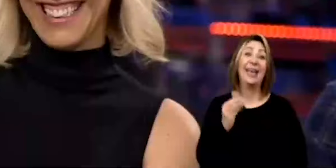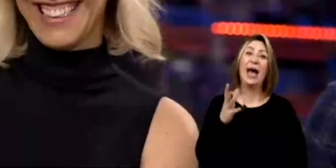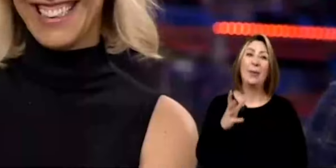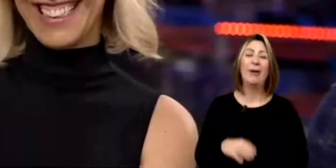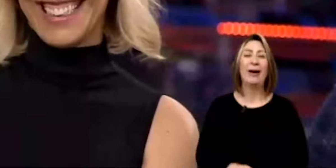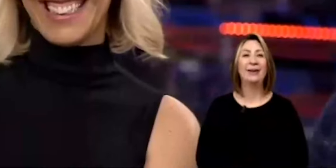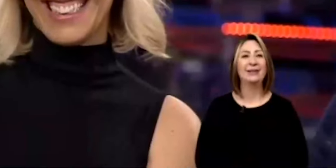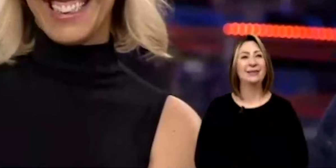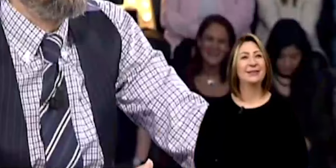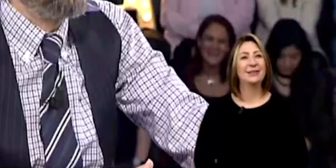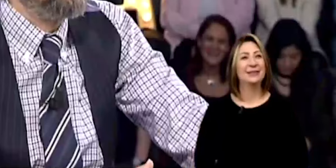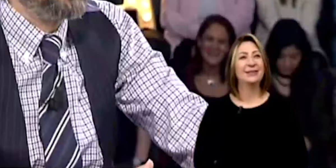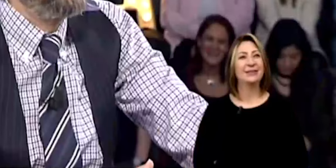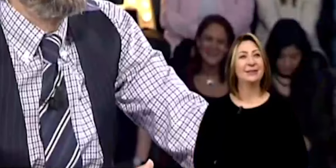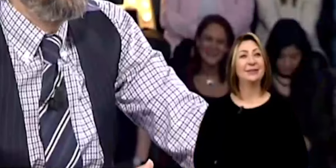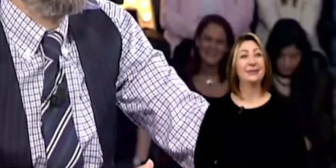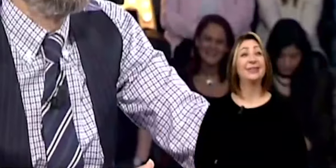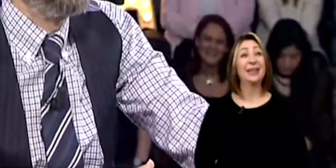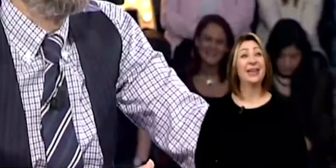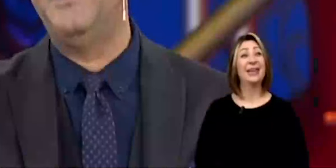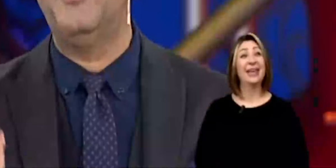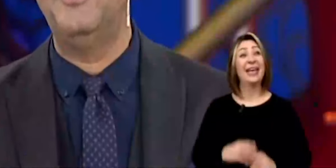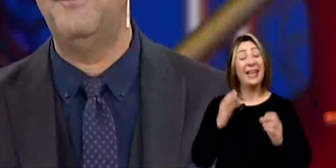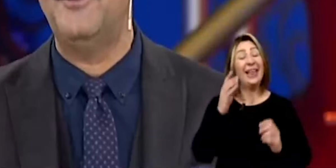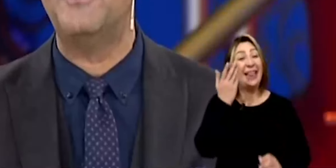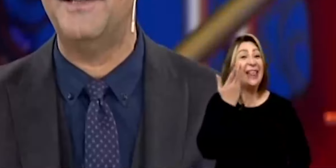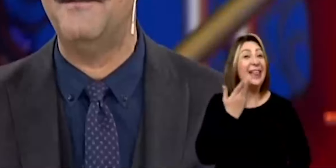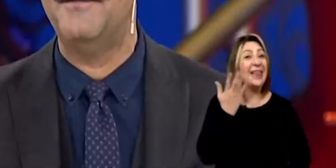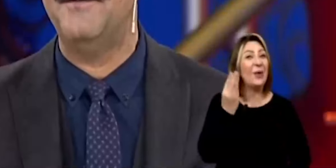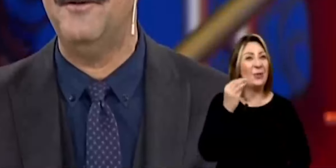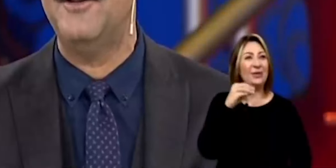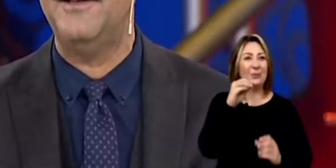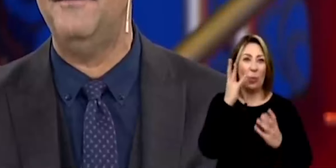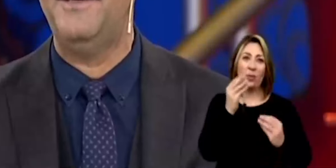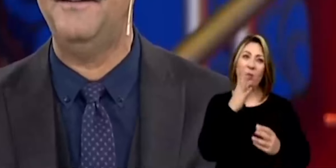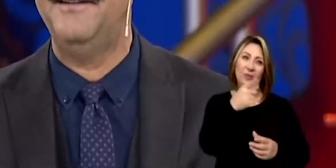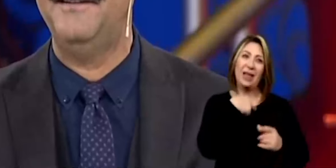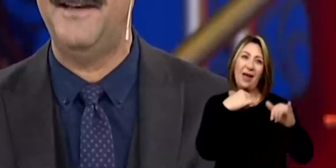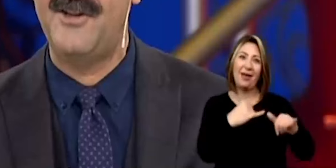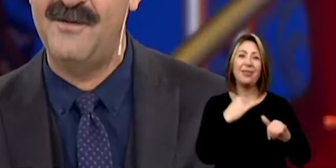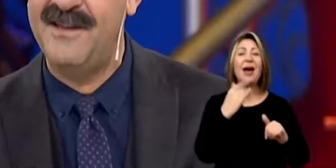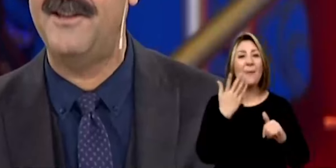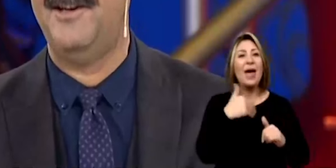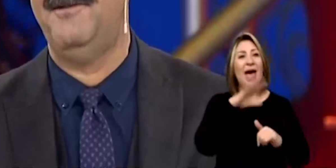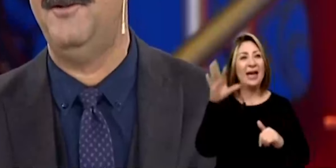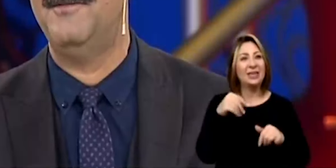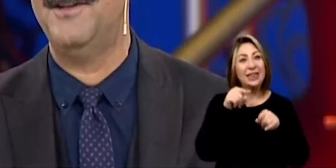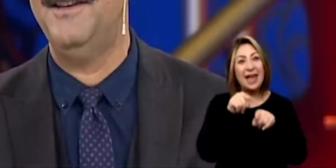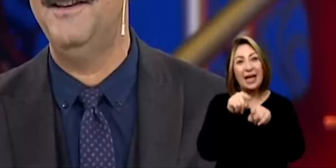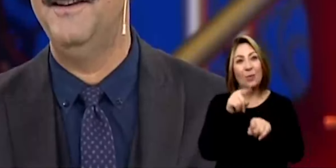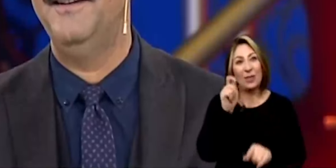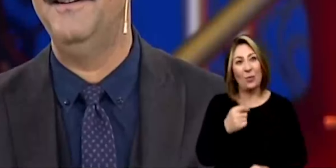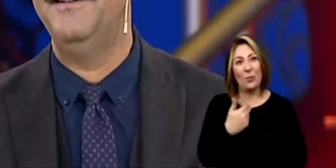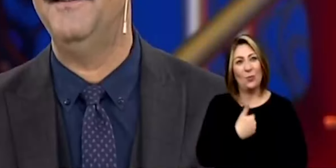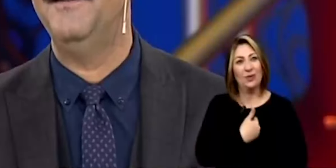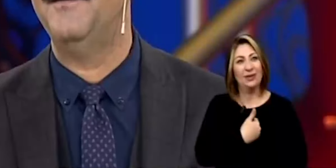Daha iyi galiba evet. Yani evet. İlgili olduğunu biliyorum sen de benim gibi. O yüzden hani ben her şeyi ben de takip ediyorum işte.